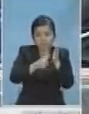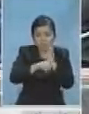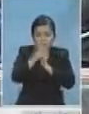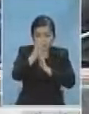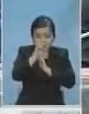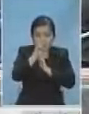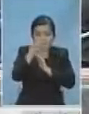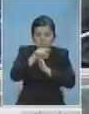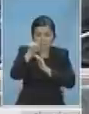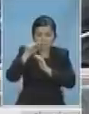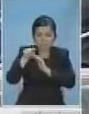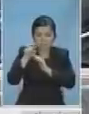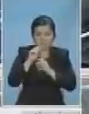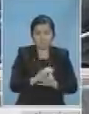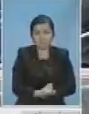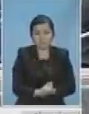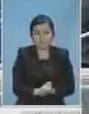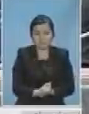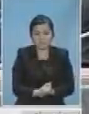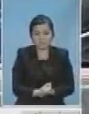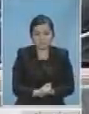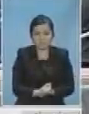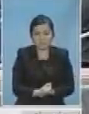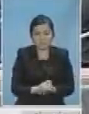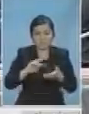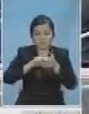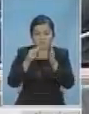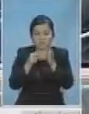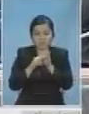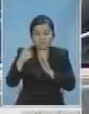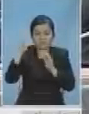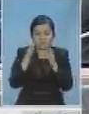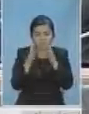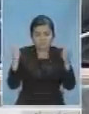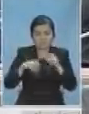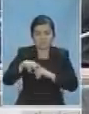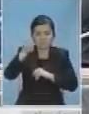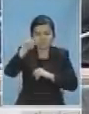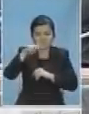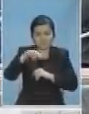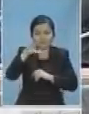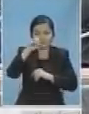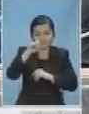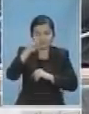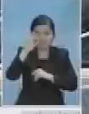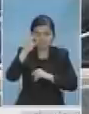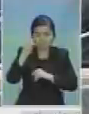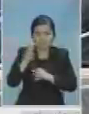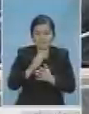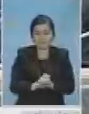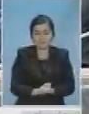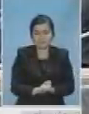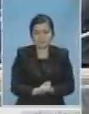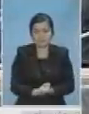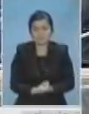ครับแสดงว่าบริษัทขนาดใหญ่จริงๆนะครับ 2,567 รายนะครับคือผู้ที่ได้ประโยชน์ครึ่งหนึ่งของ